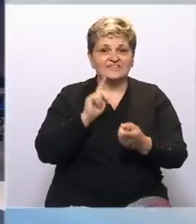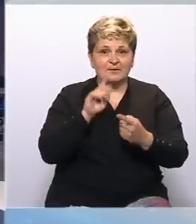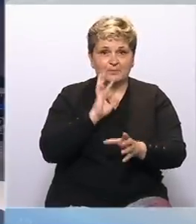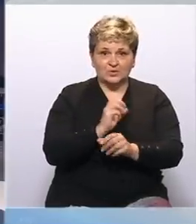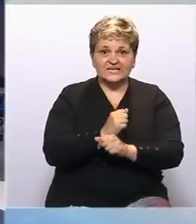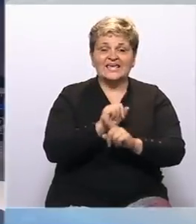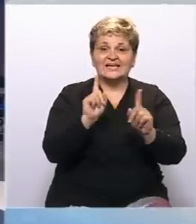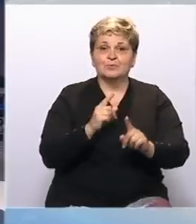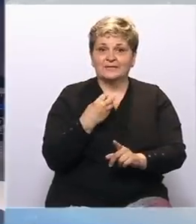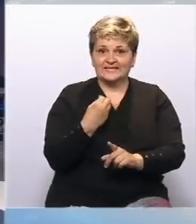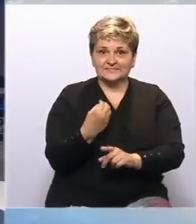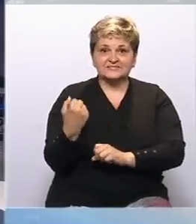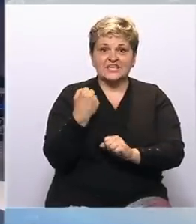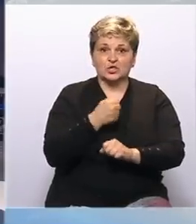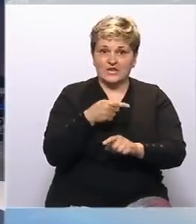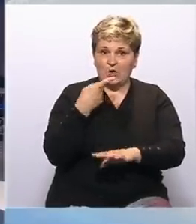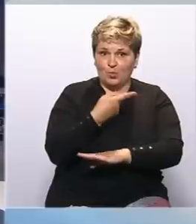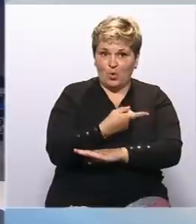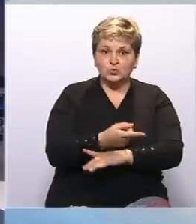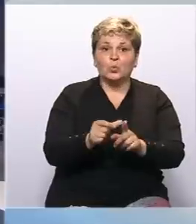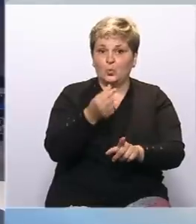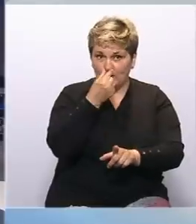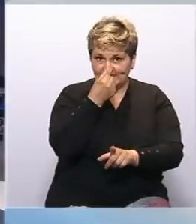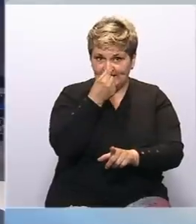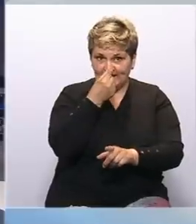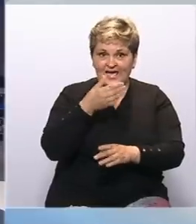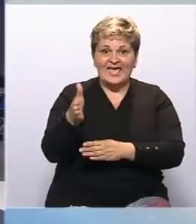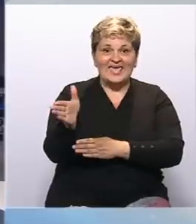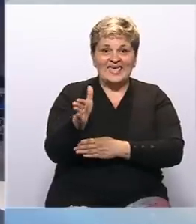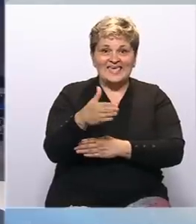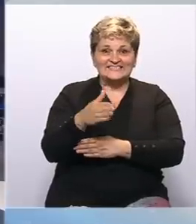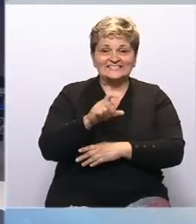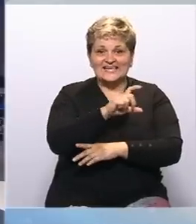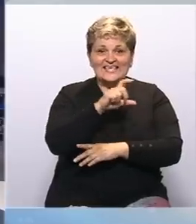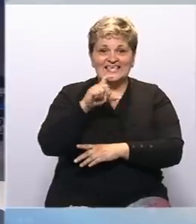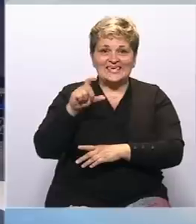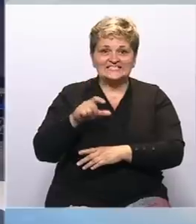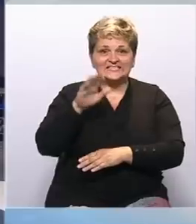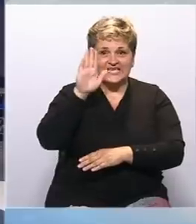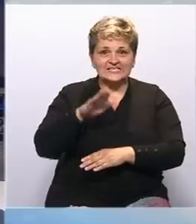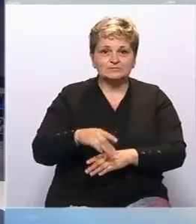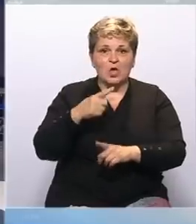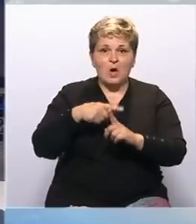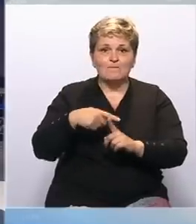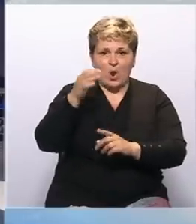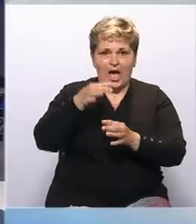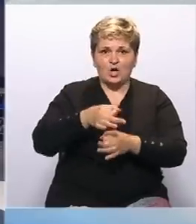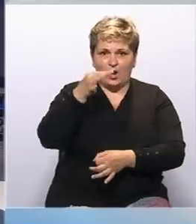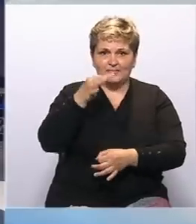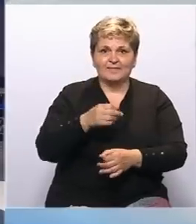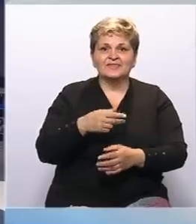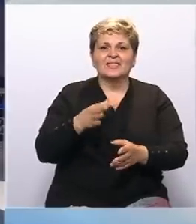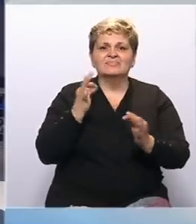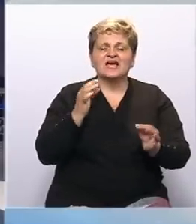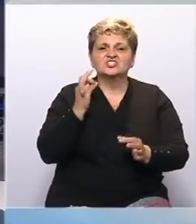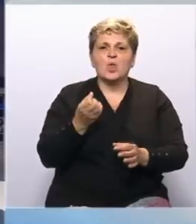Federacije Bosne i Hercegovine i Republike Srpske donijele su ovu odluku u ponedjeljak. Zastave na institucijama spuštene su na pola koplja. Dan